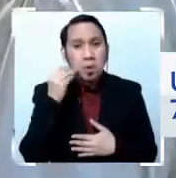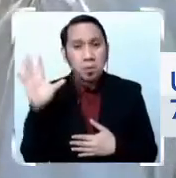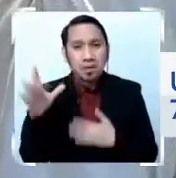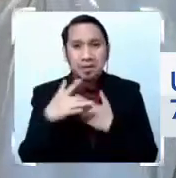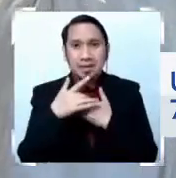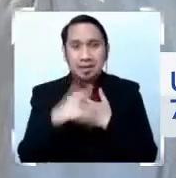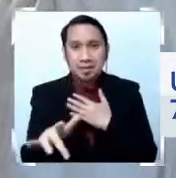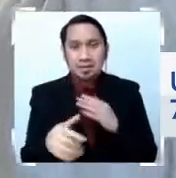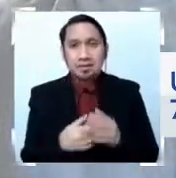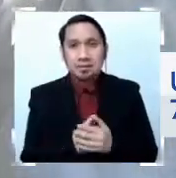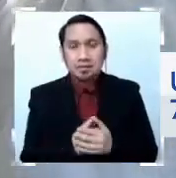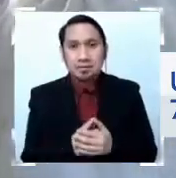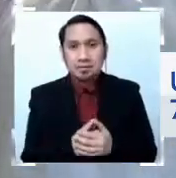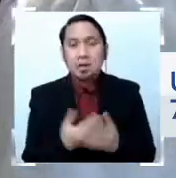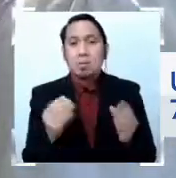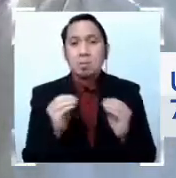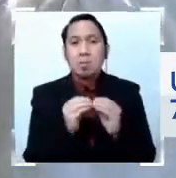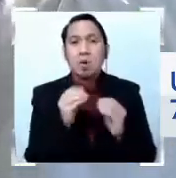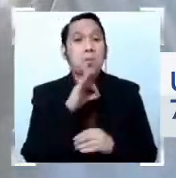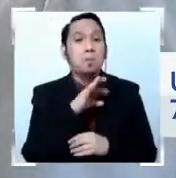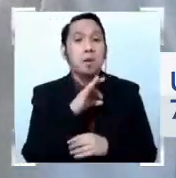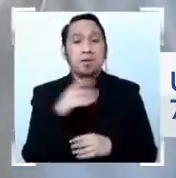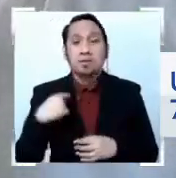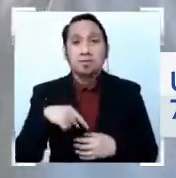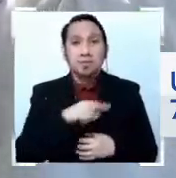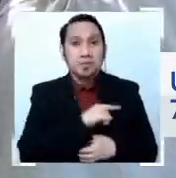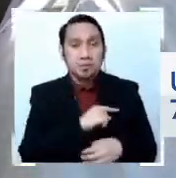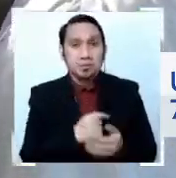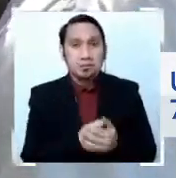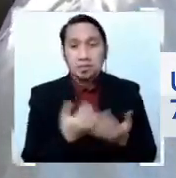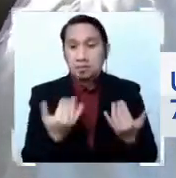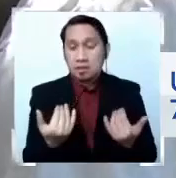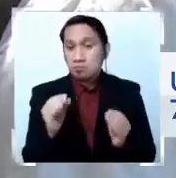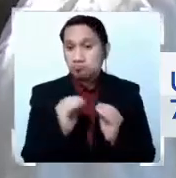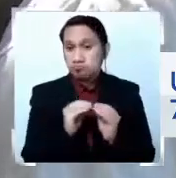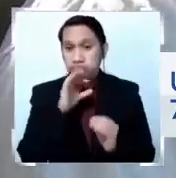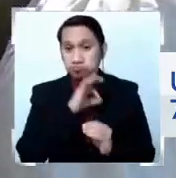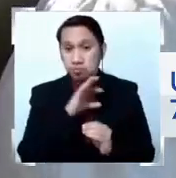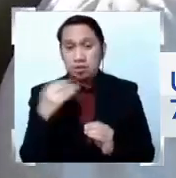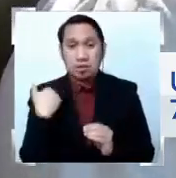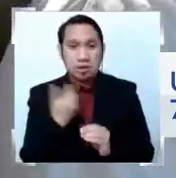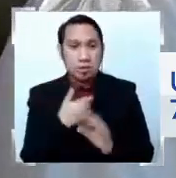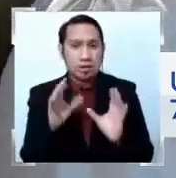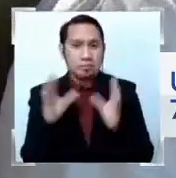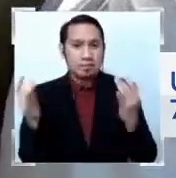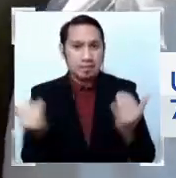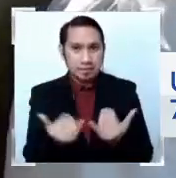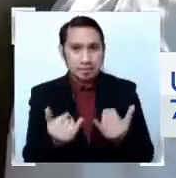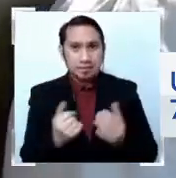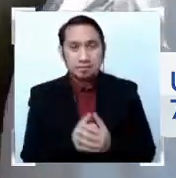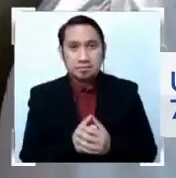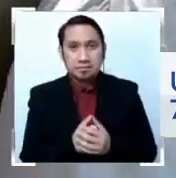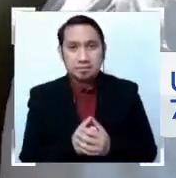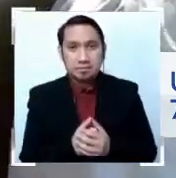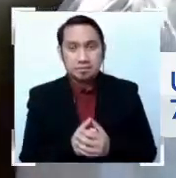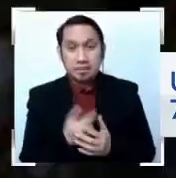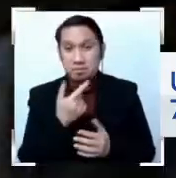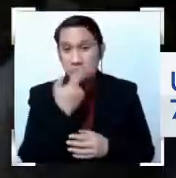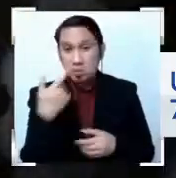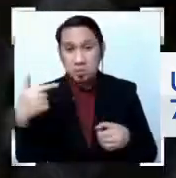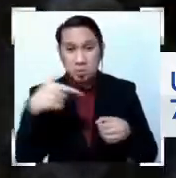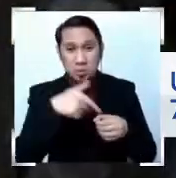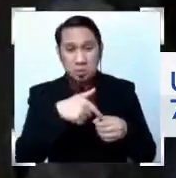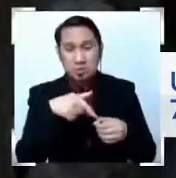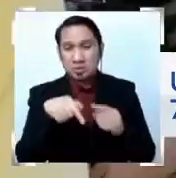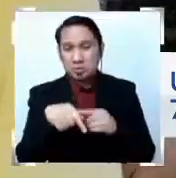malaking bagay sa amin para kumita-kita naman yung company namin. Dahil sa diesel pala, nangungutang na kami.